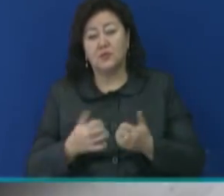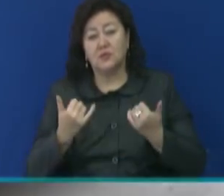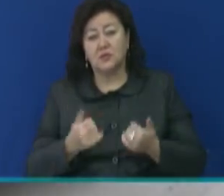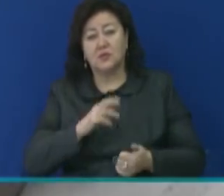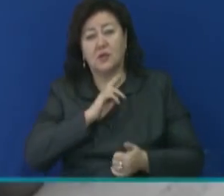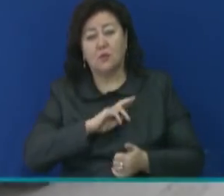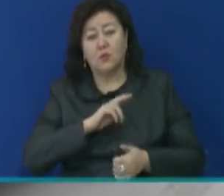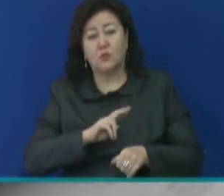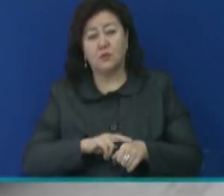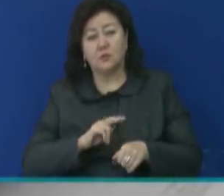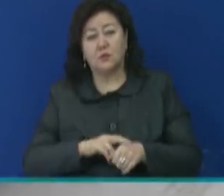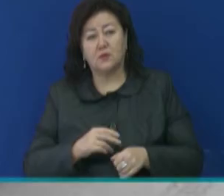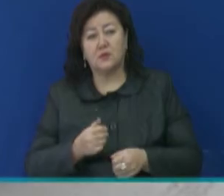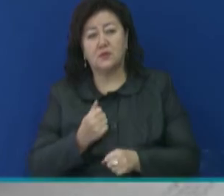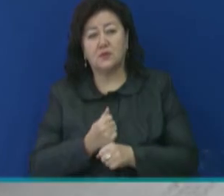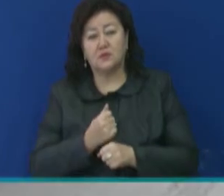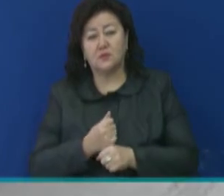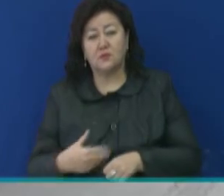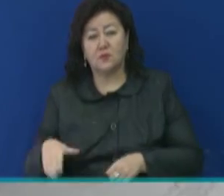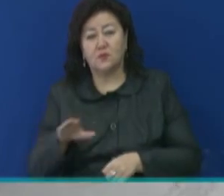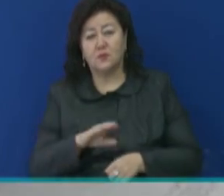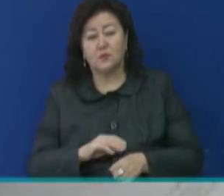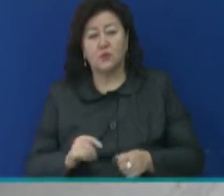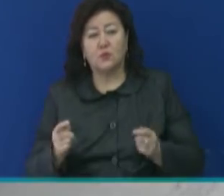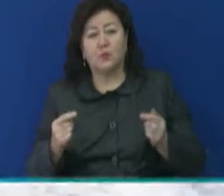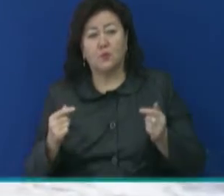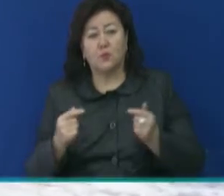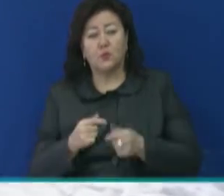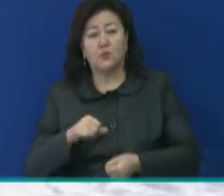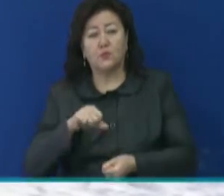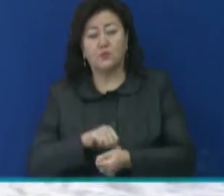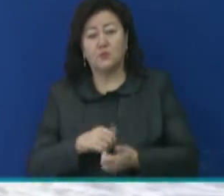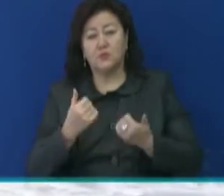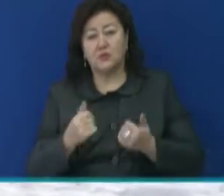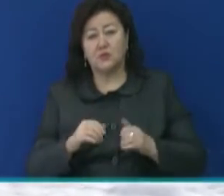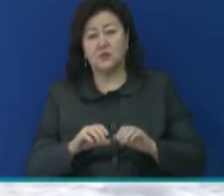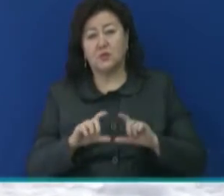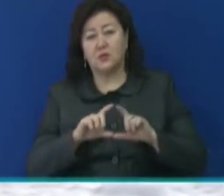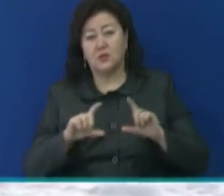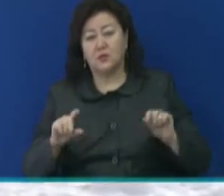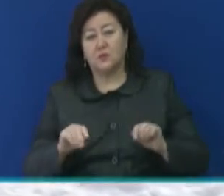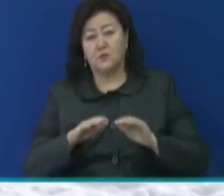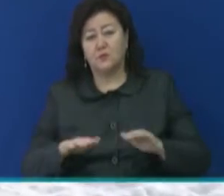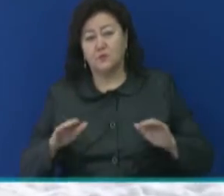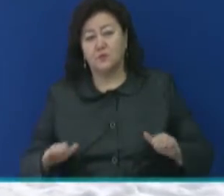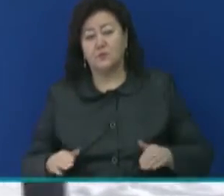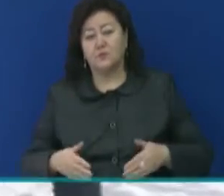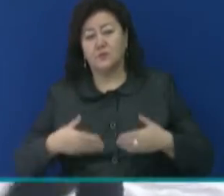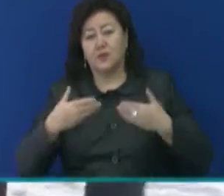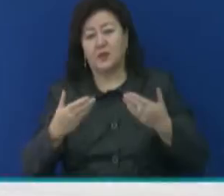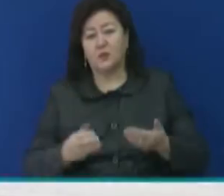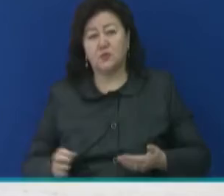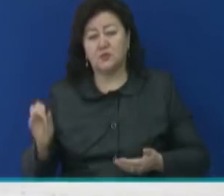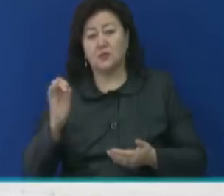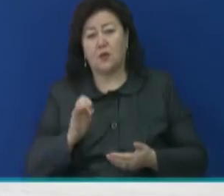полиции принимают все необходимые меры для борьбы с наркопреступностью в том числе среди школьников и студентов регулярно читаются лекции дается информация